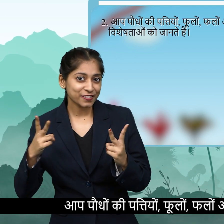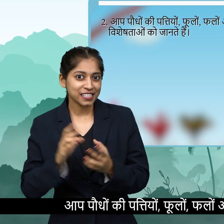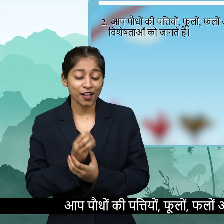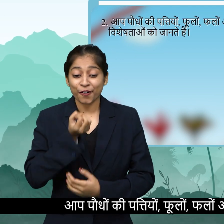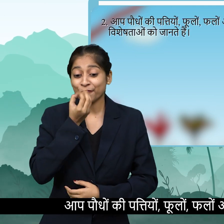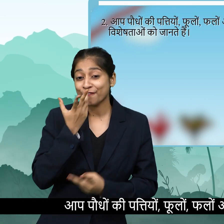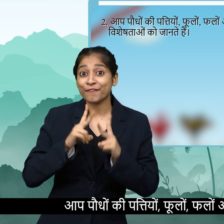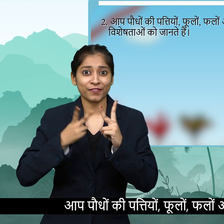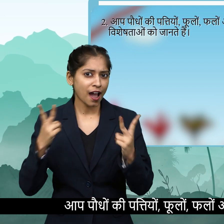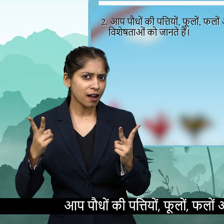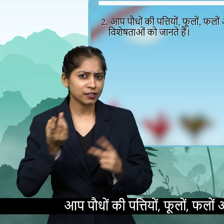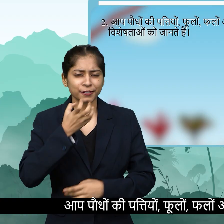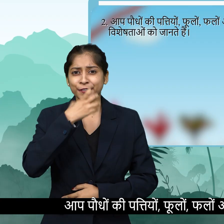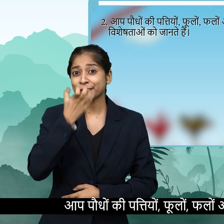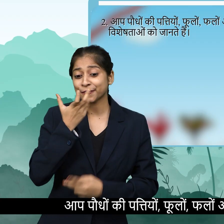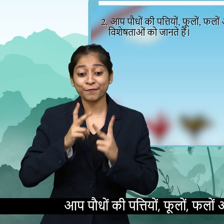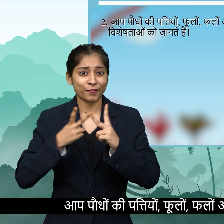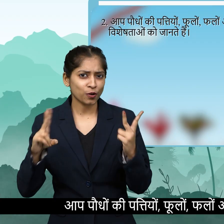हैं।